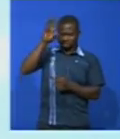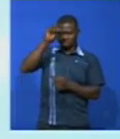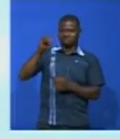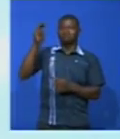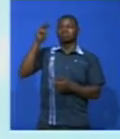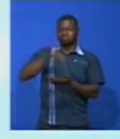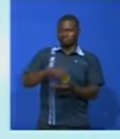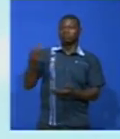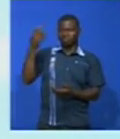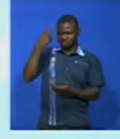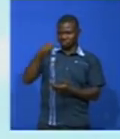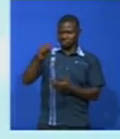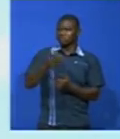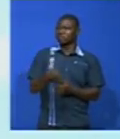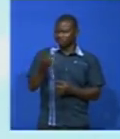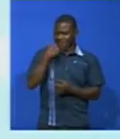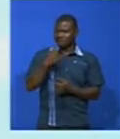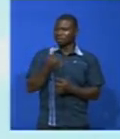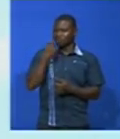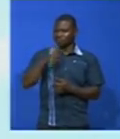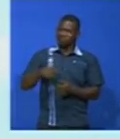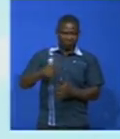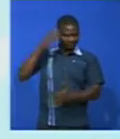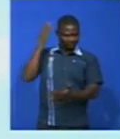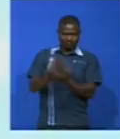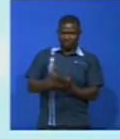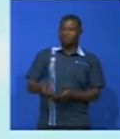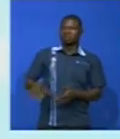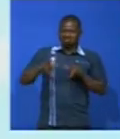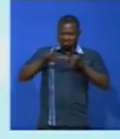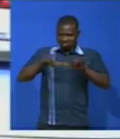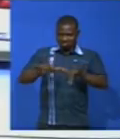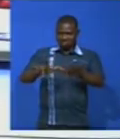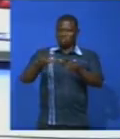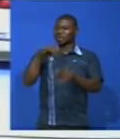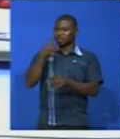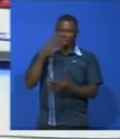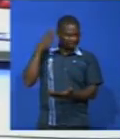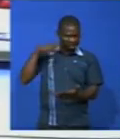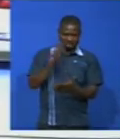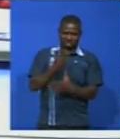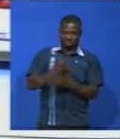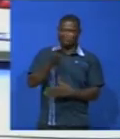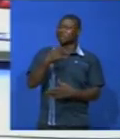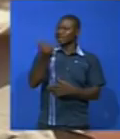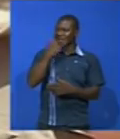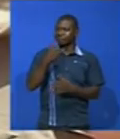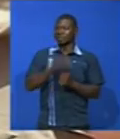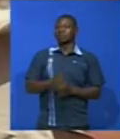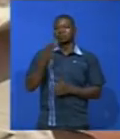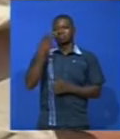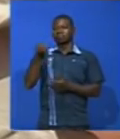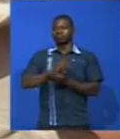ils devraient s'attaquer aux mouches de fruits qui ravagent les mangues et qui causent de nombreuses pertes. Reportage à Bobo Dioulasso, Karim Sissé.